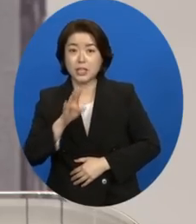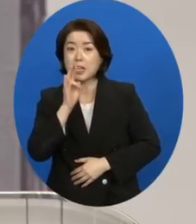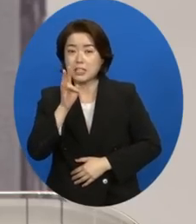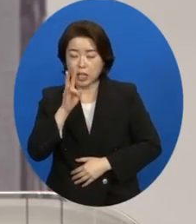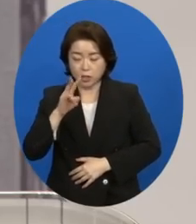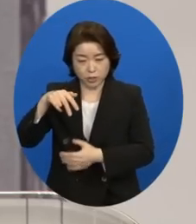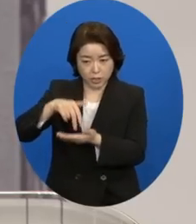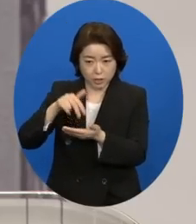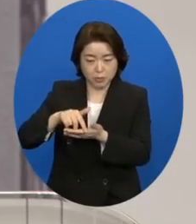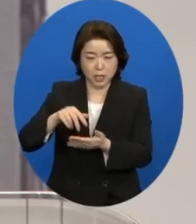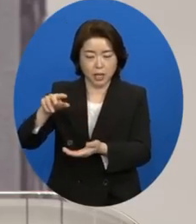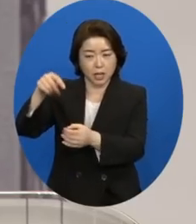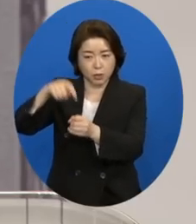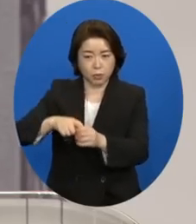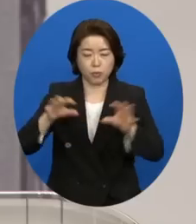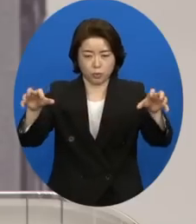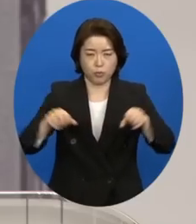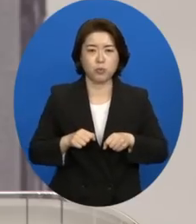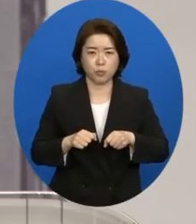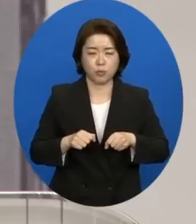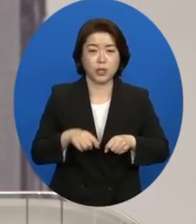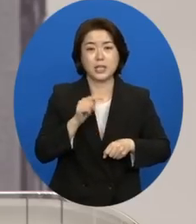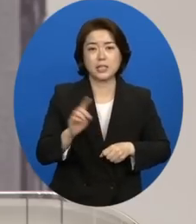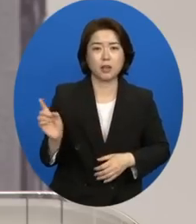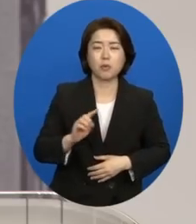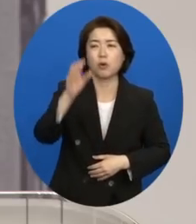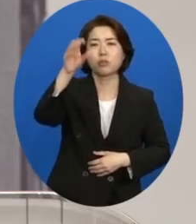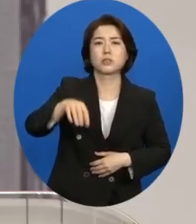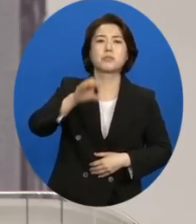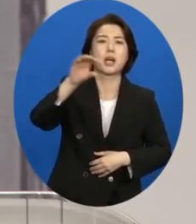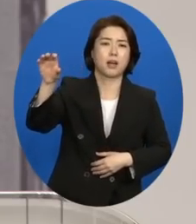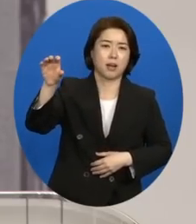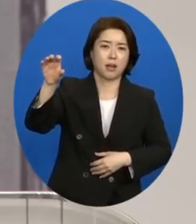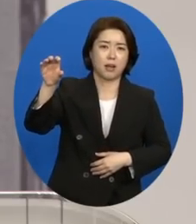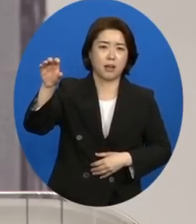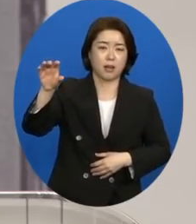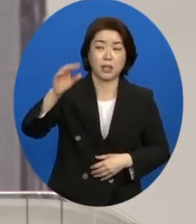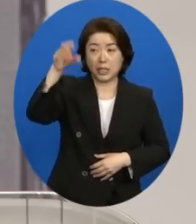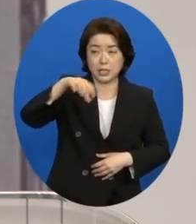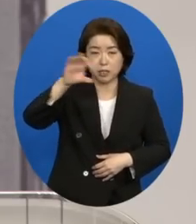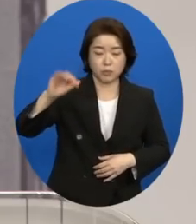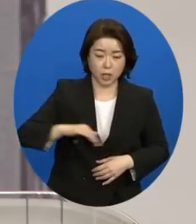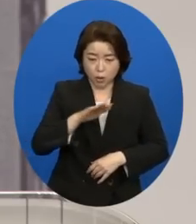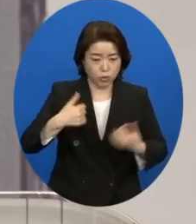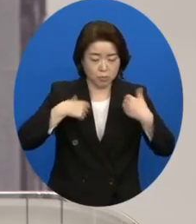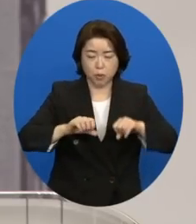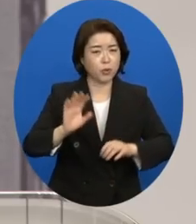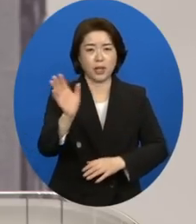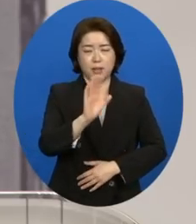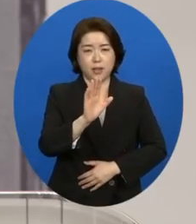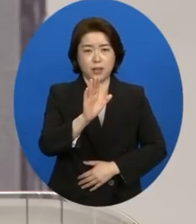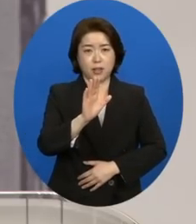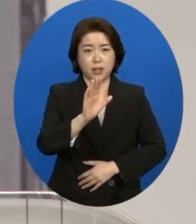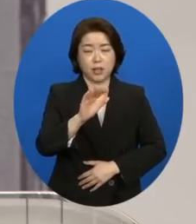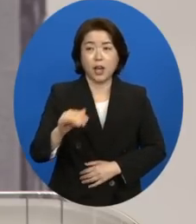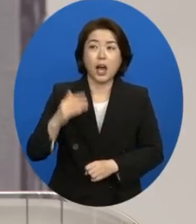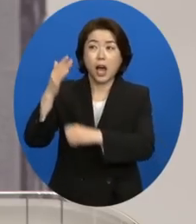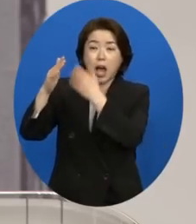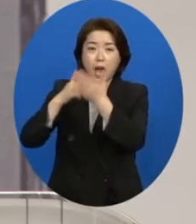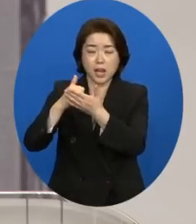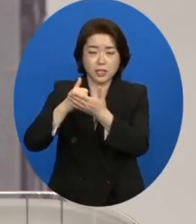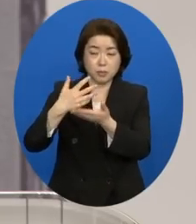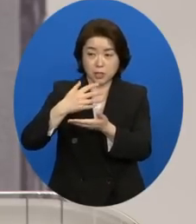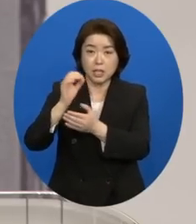것입니다 이것이 뭐냐면 십자가 십자가는 우리를 포기하지 않겠다 우리는 하나님께서 받아 주시겠다